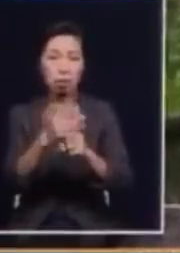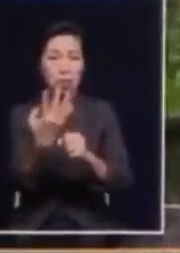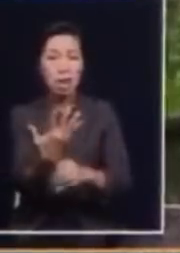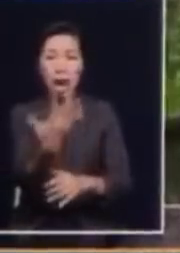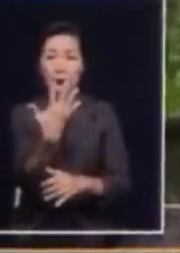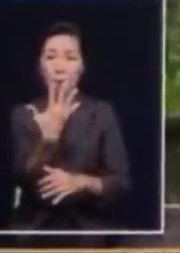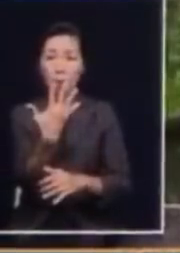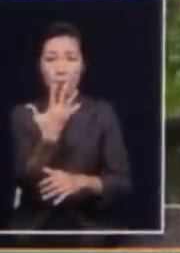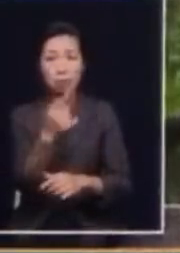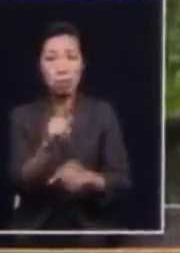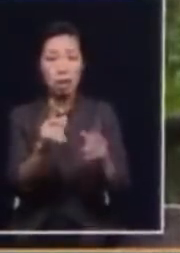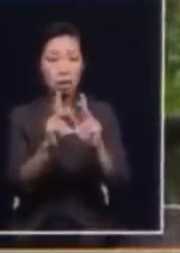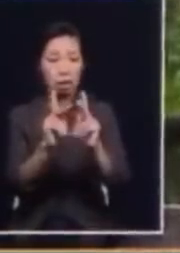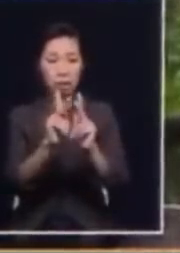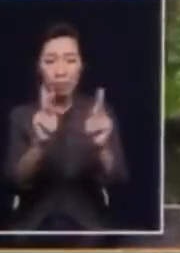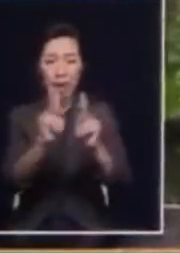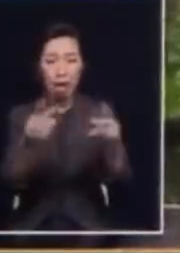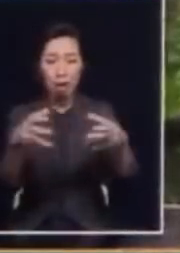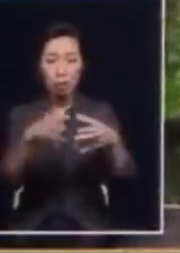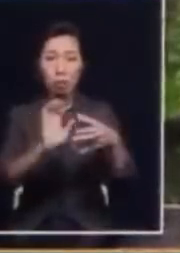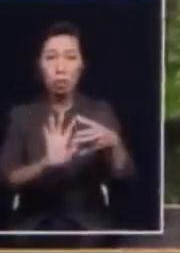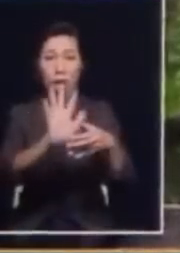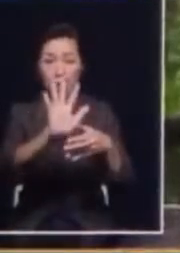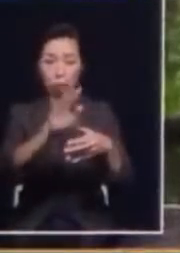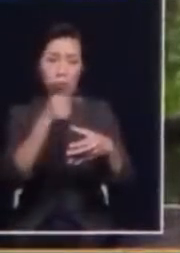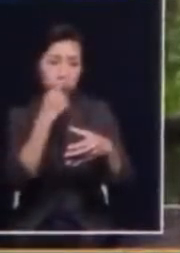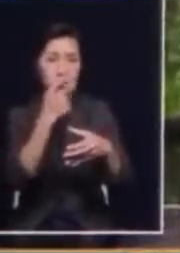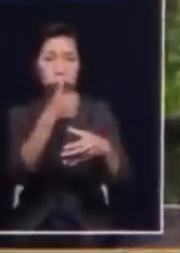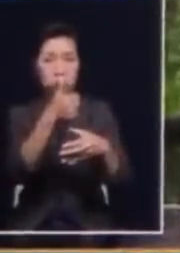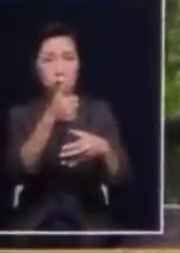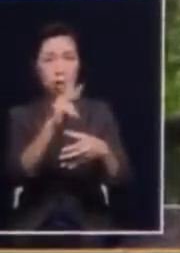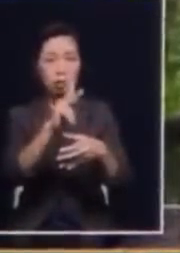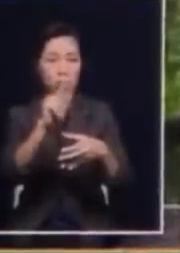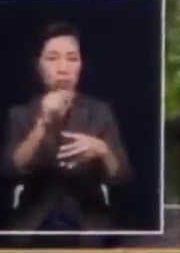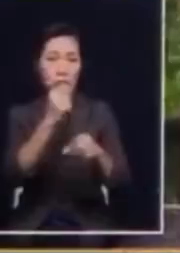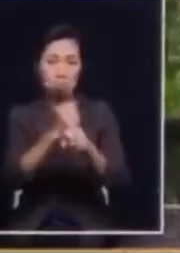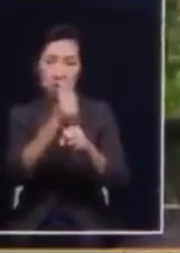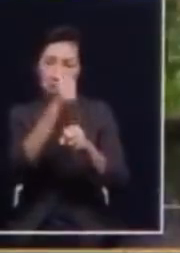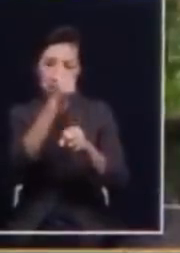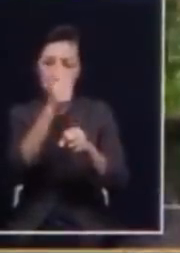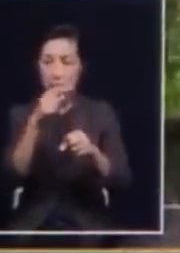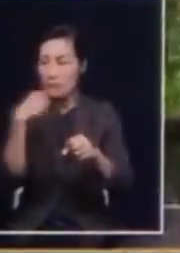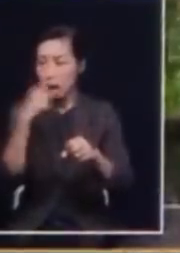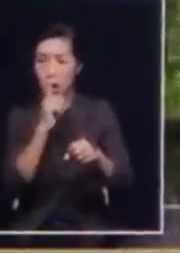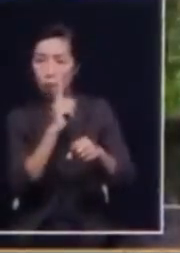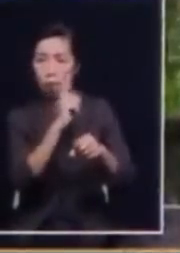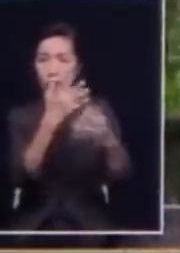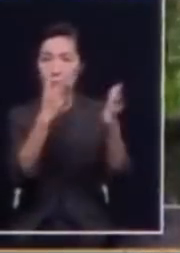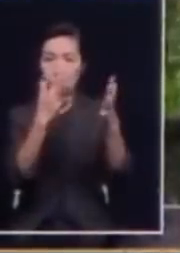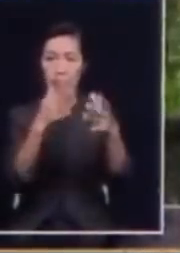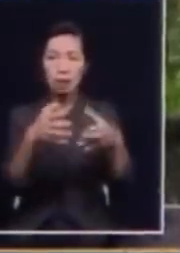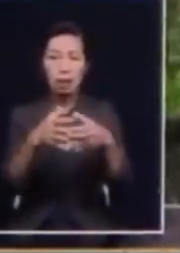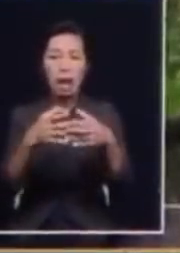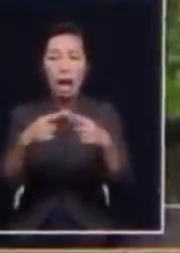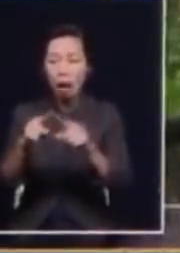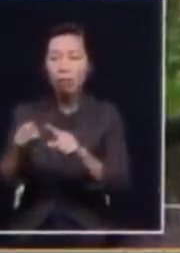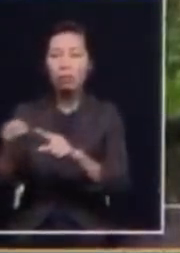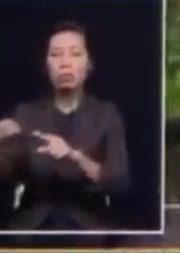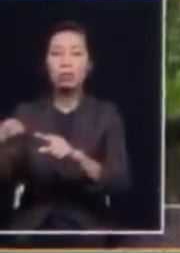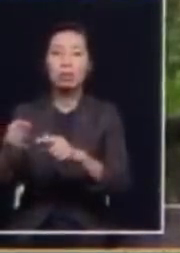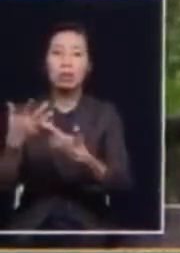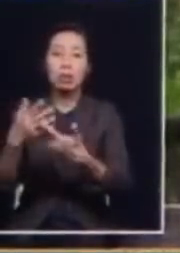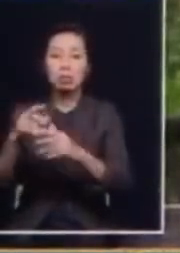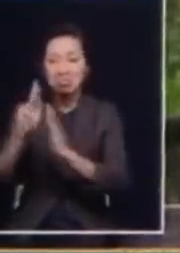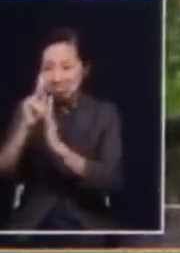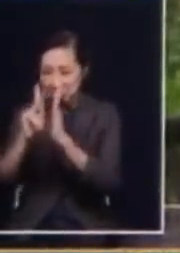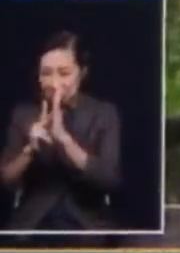นใช่ไหมเขาก็ทำหน้าที่เขาดีที่สุดไม่ใครมีใครไปตำหนิเลยก็ไปเขียนก